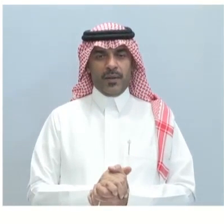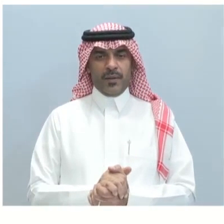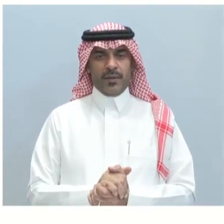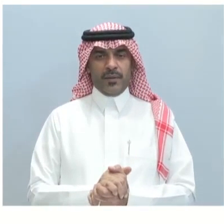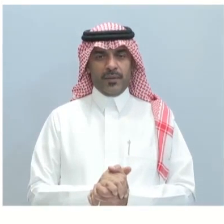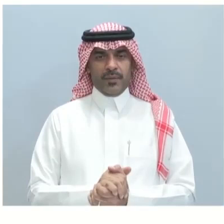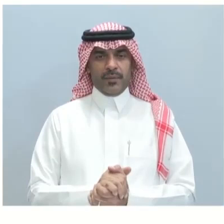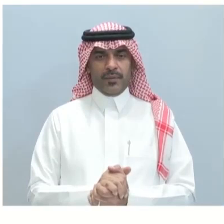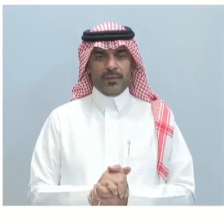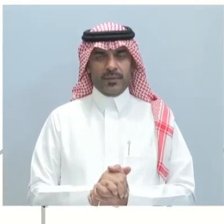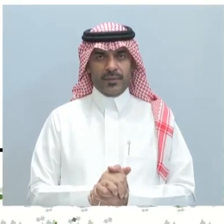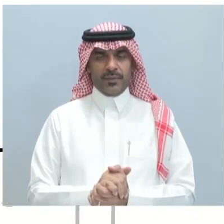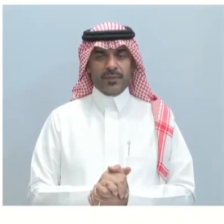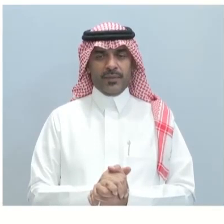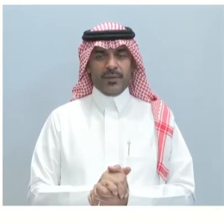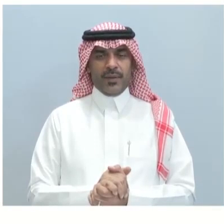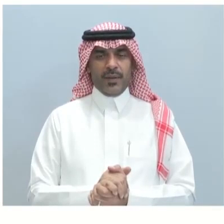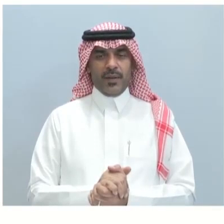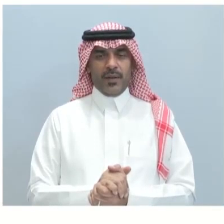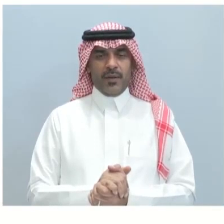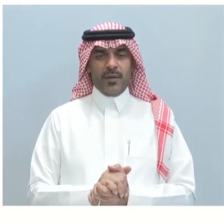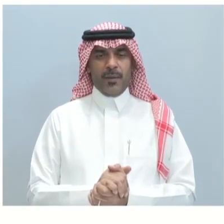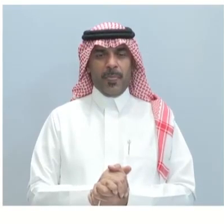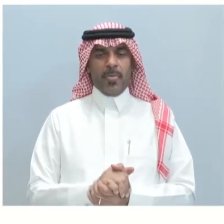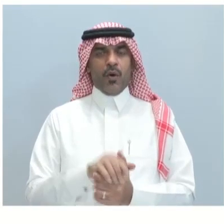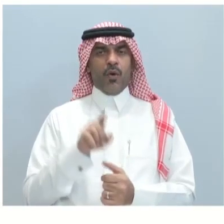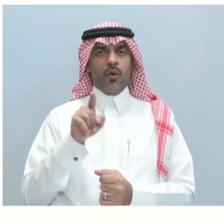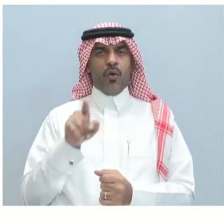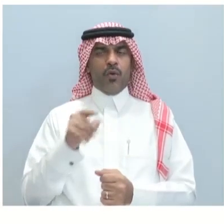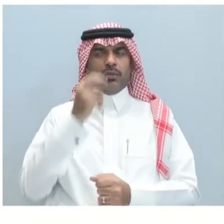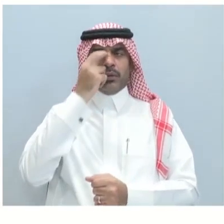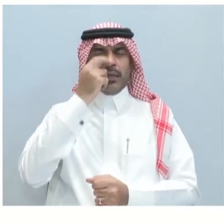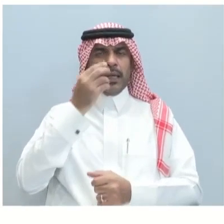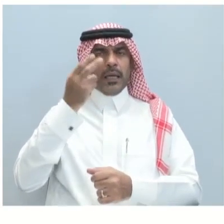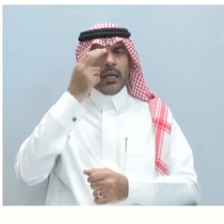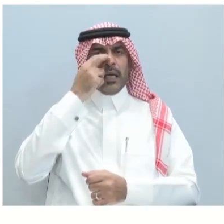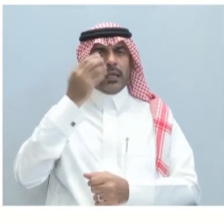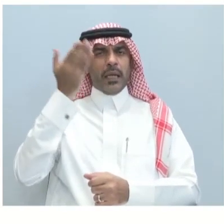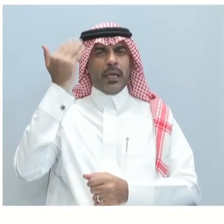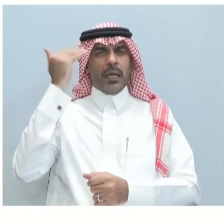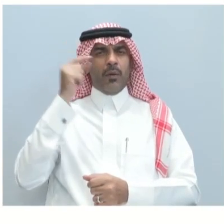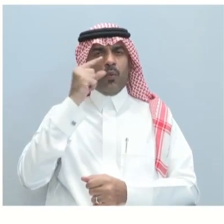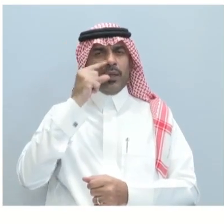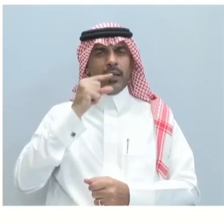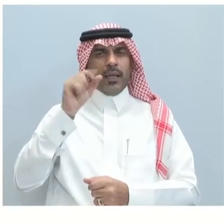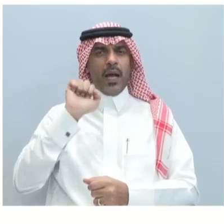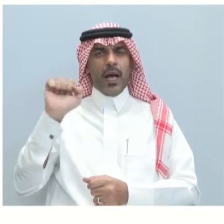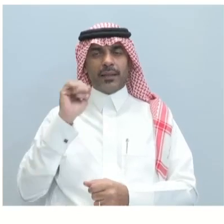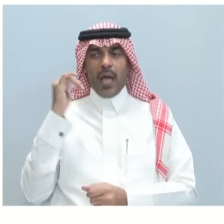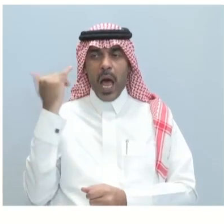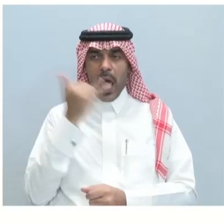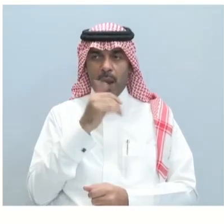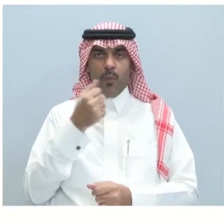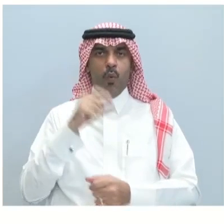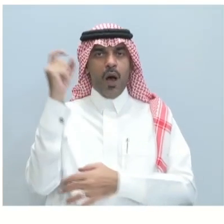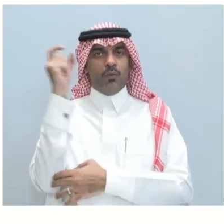من اسباب اهميه موقع وطني هي انه هو العمق التاريخي والديني للعرب والمسلمين ففيه